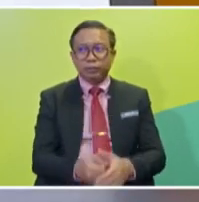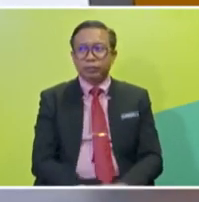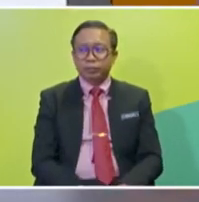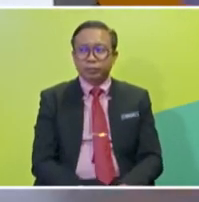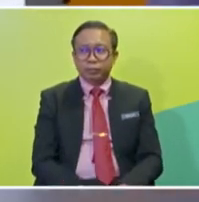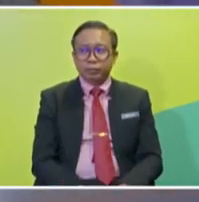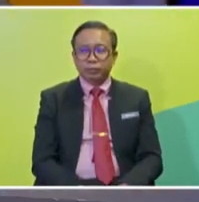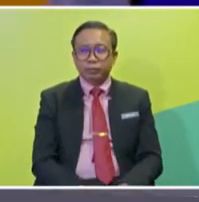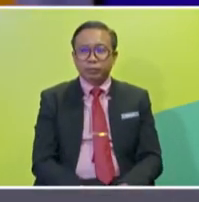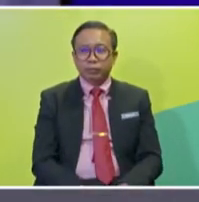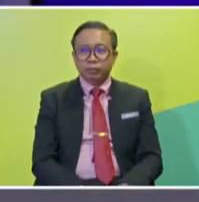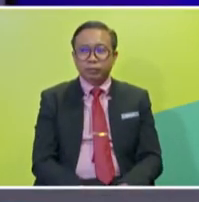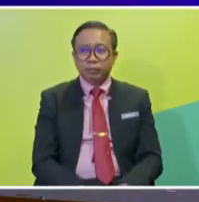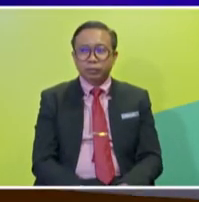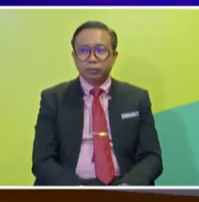polisi